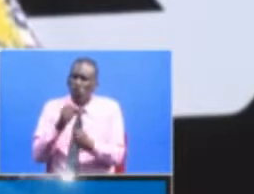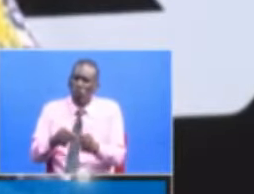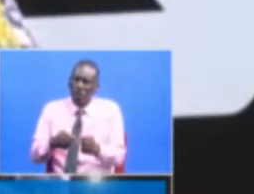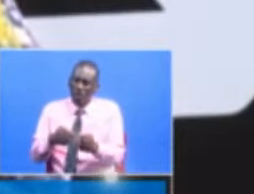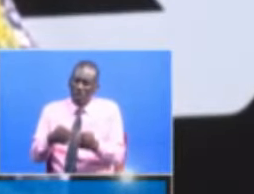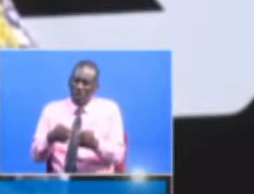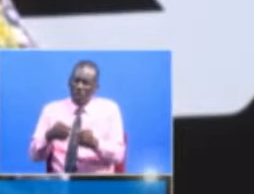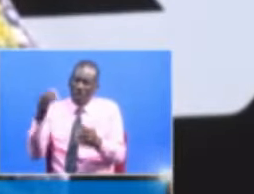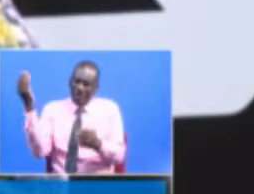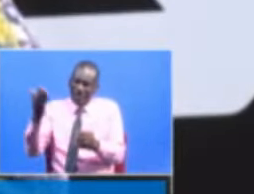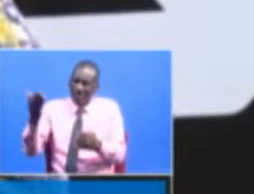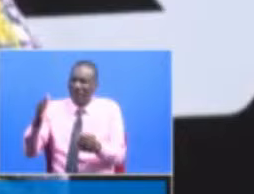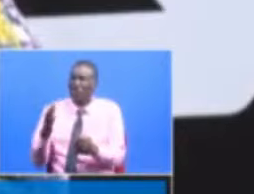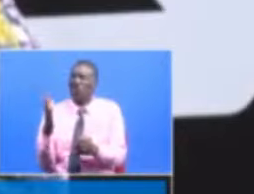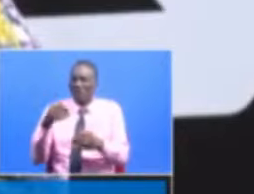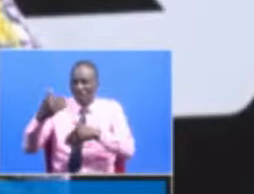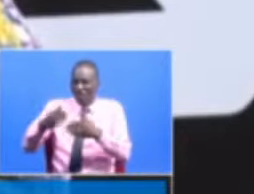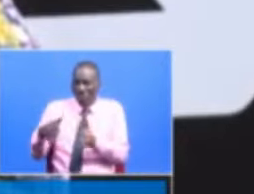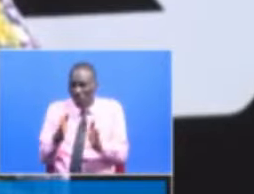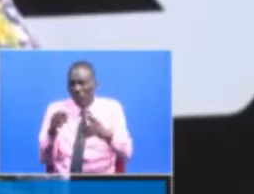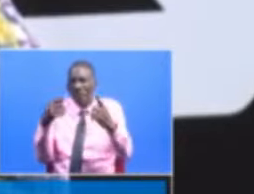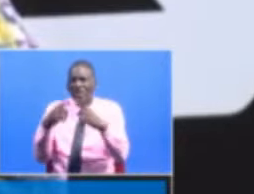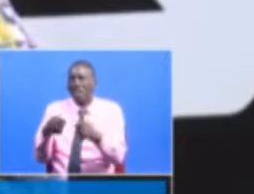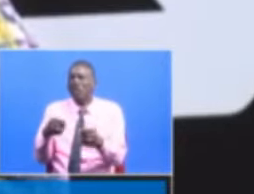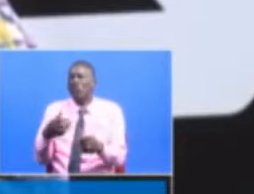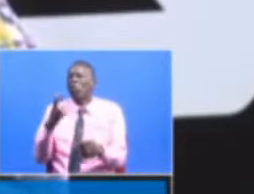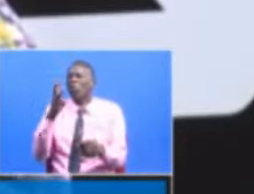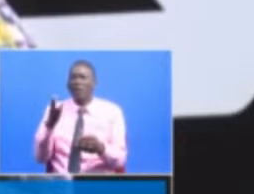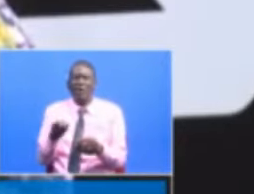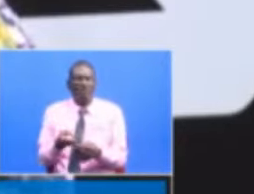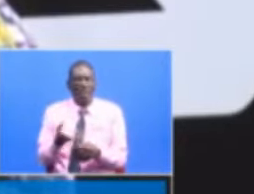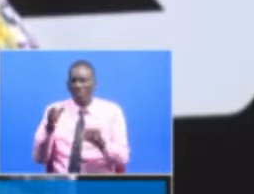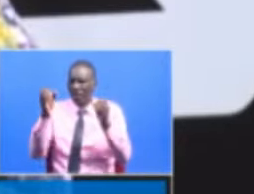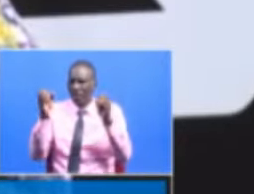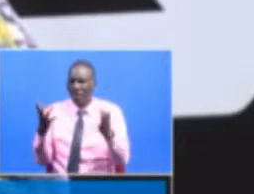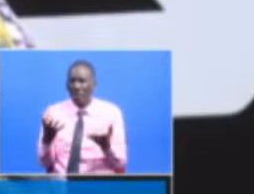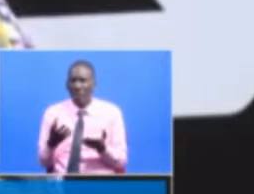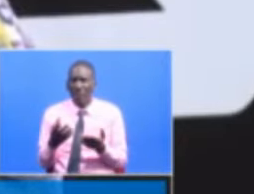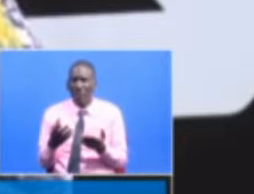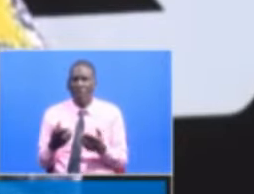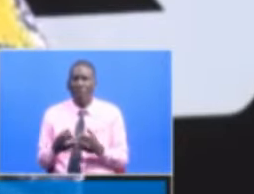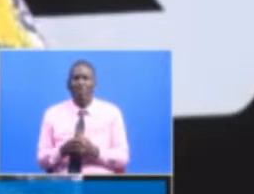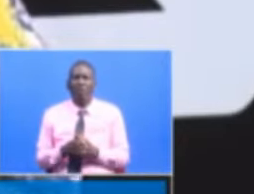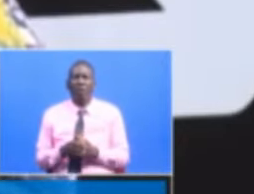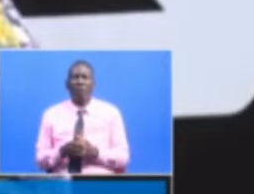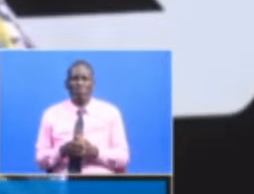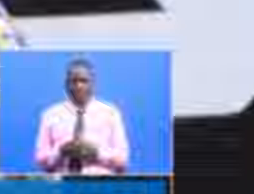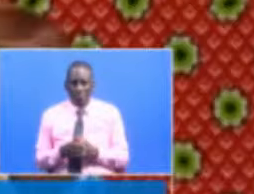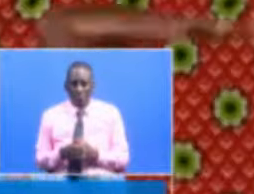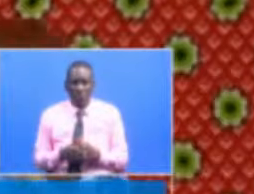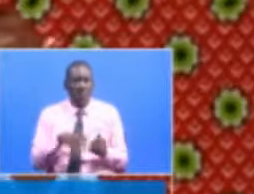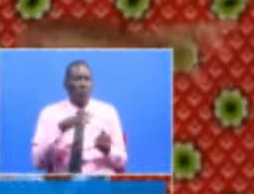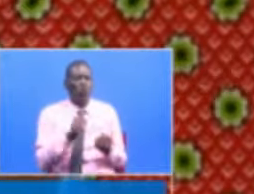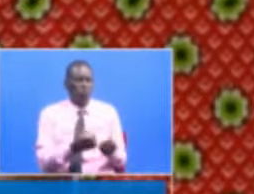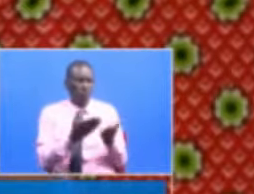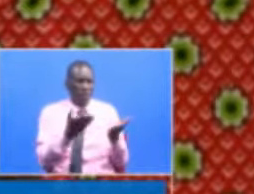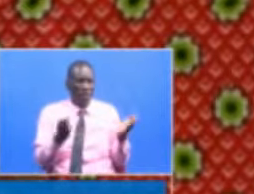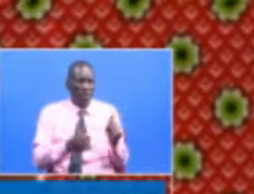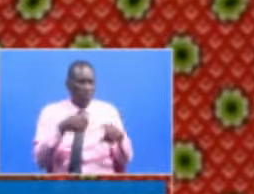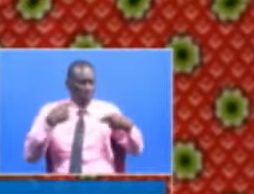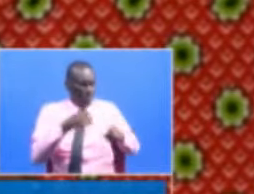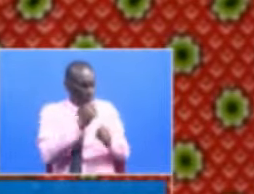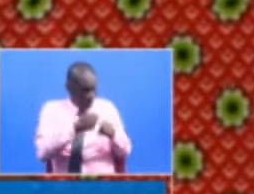mto mpaka maji inakuwa wazi na evaporation inakuwa juu. Mm-hmm. Kwa hivyo ni vitu ambavyo watu wanafanya